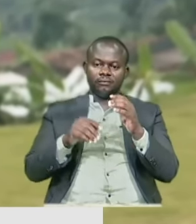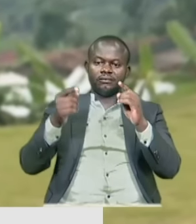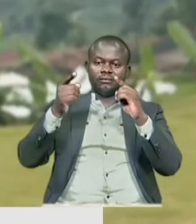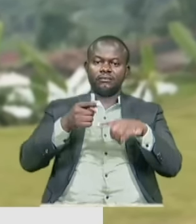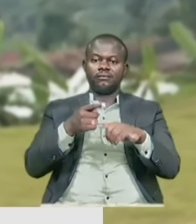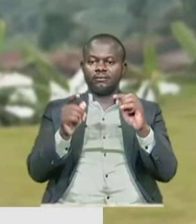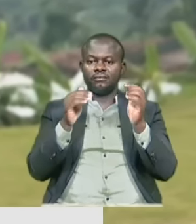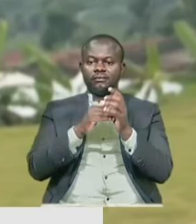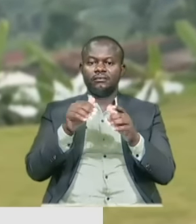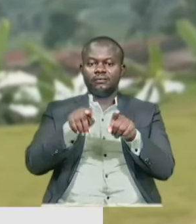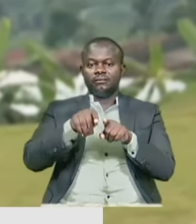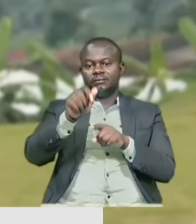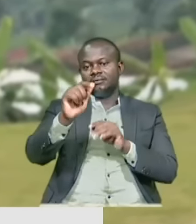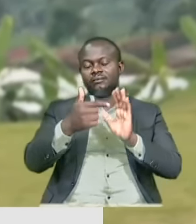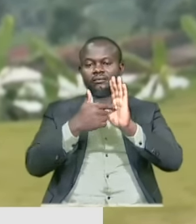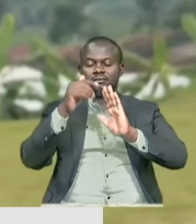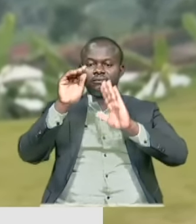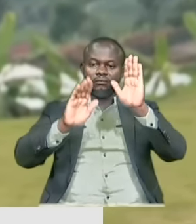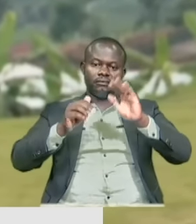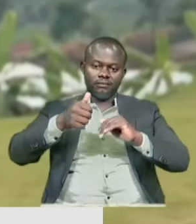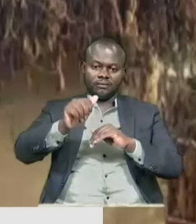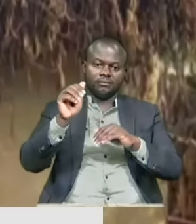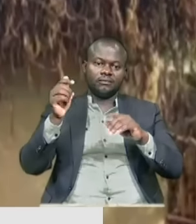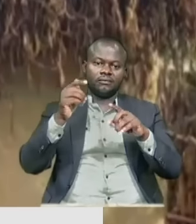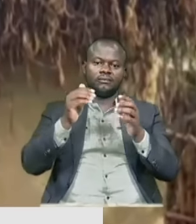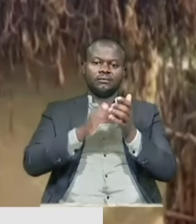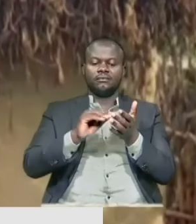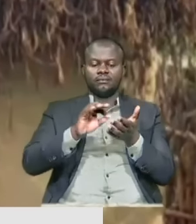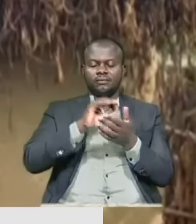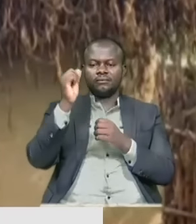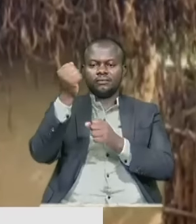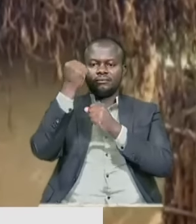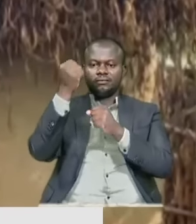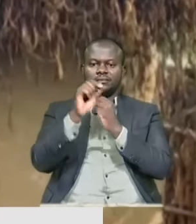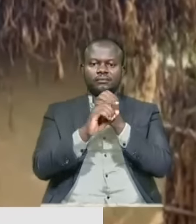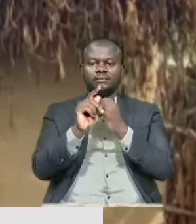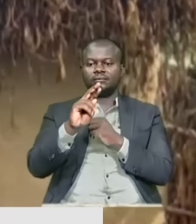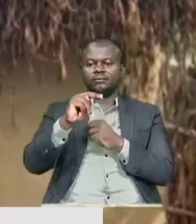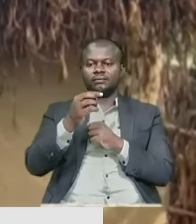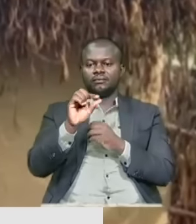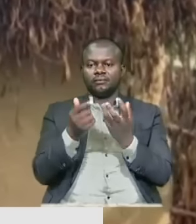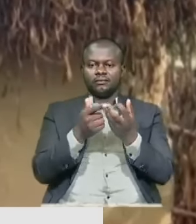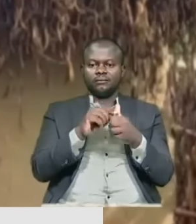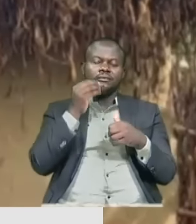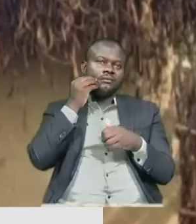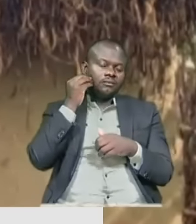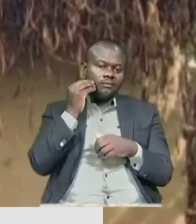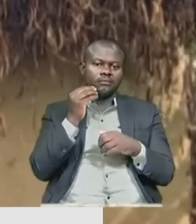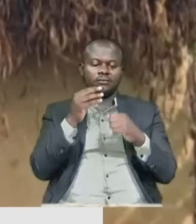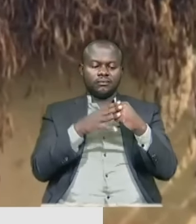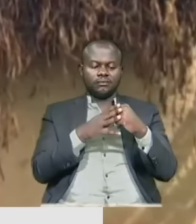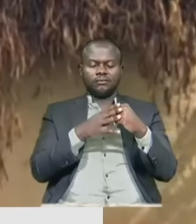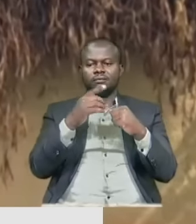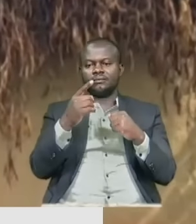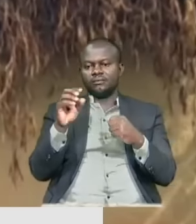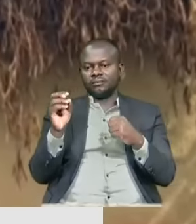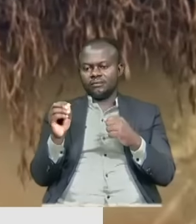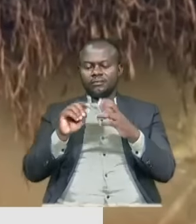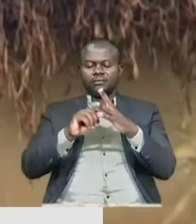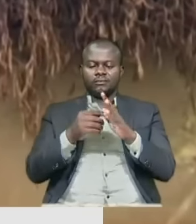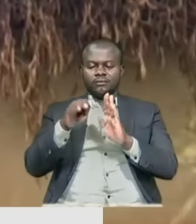ariko nawe akatwereka uruhare rwe ndetse agasinya imihigo mu karere ka Karongi habaruwe ingo zirenga 900,000 zigiye guherwaho